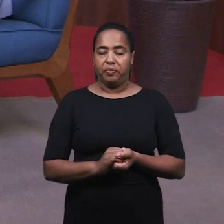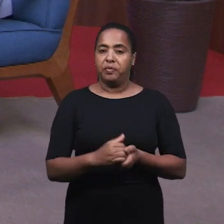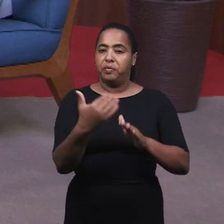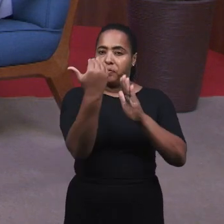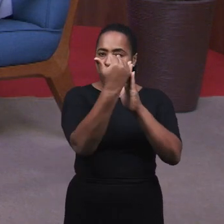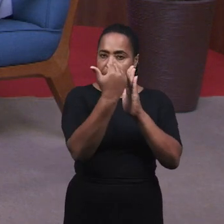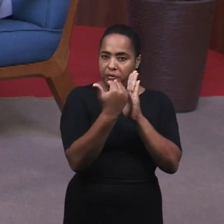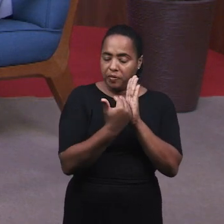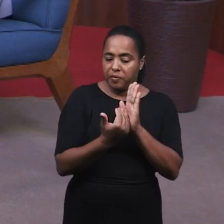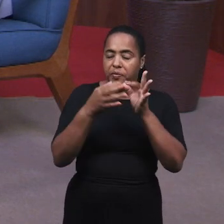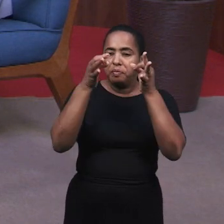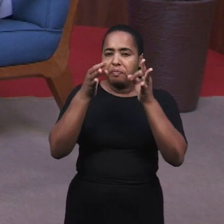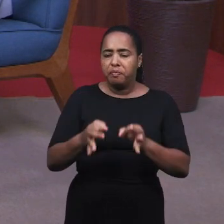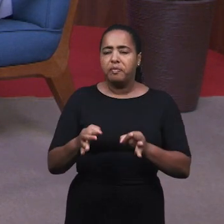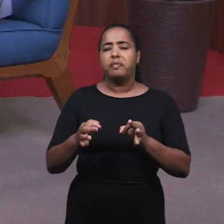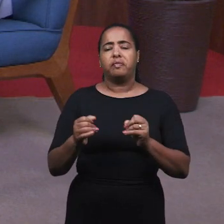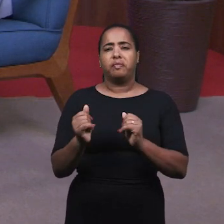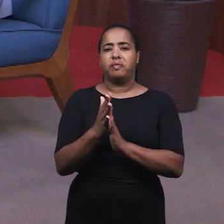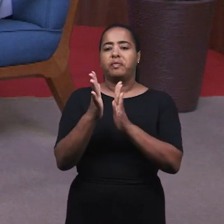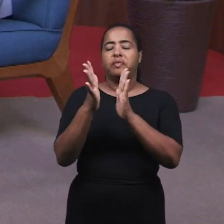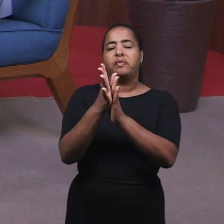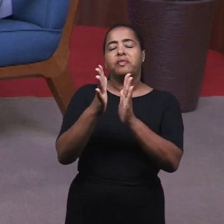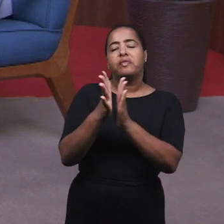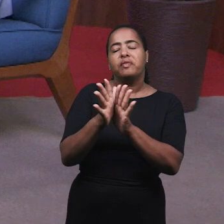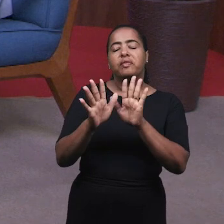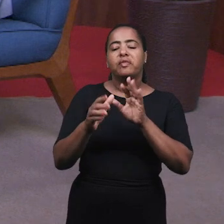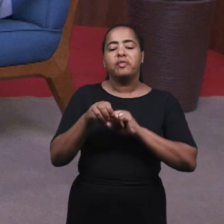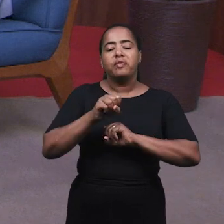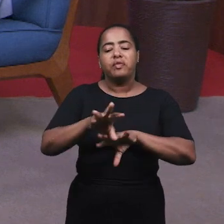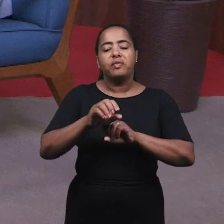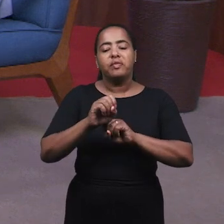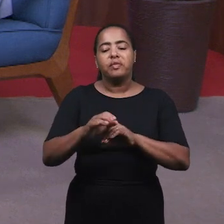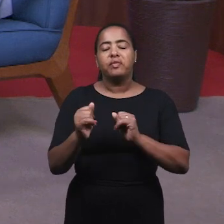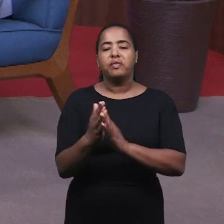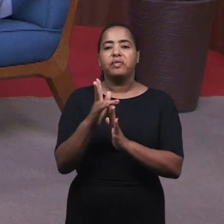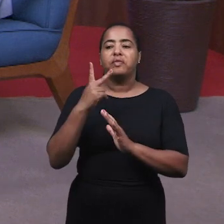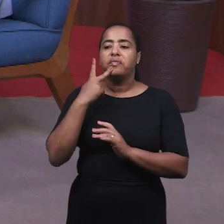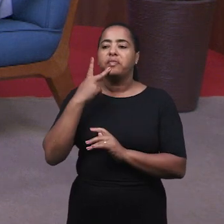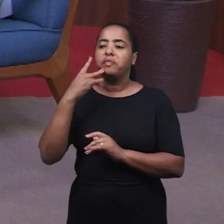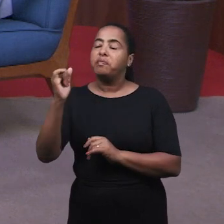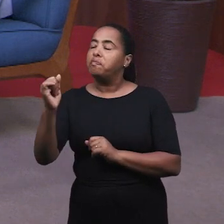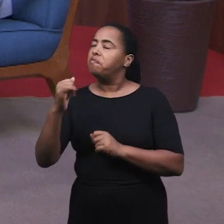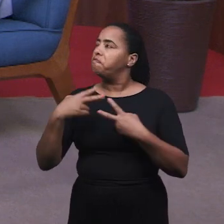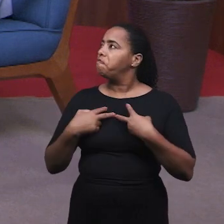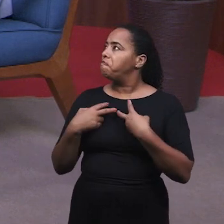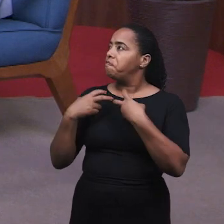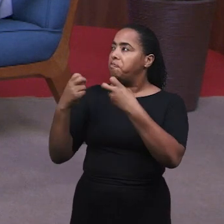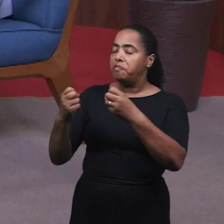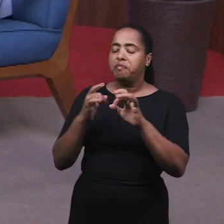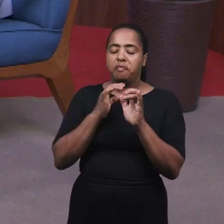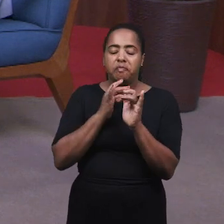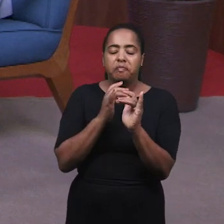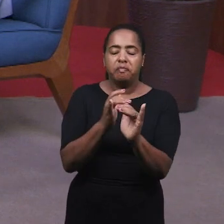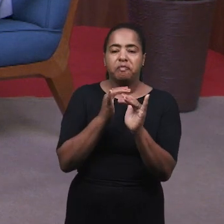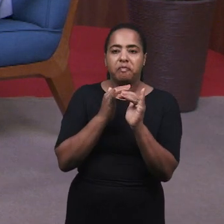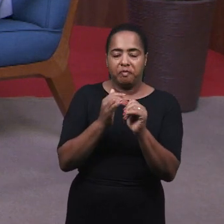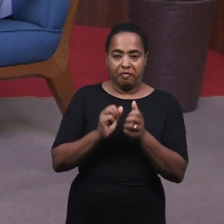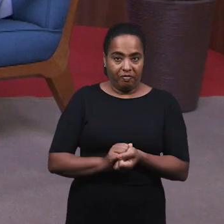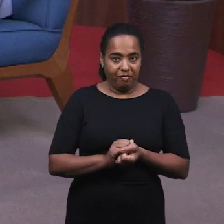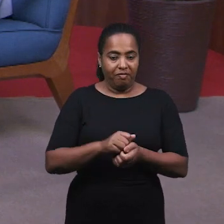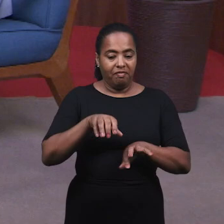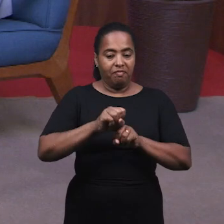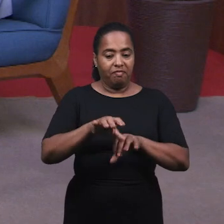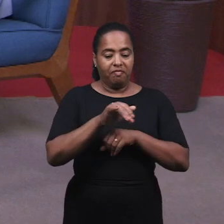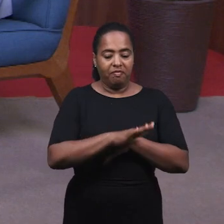Dans le volet parfaite louange, la sœur Laïs Figueras nous enseignera la louange Père, je te